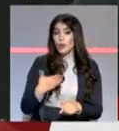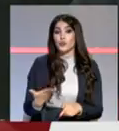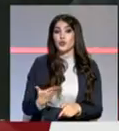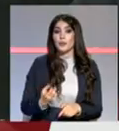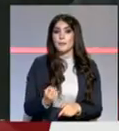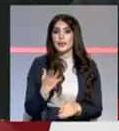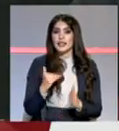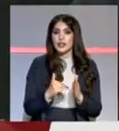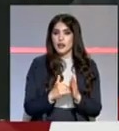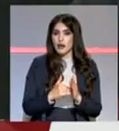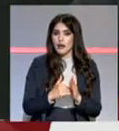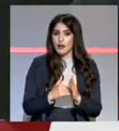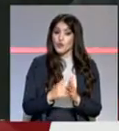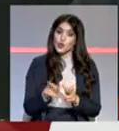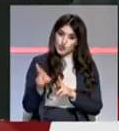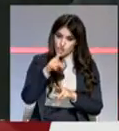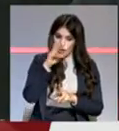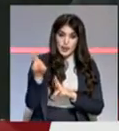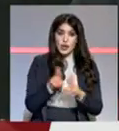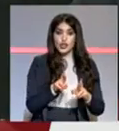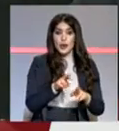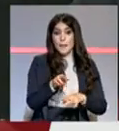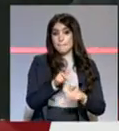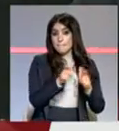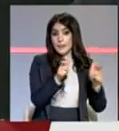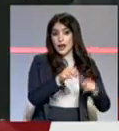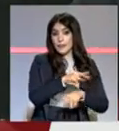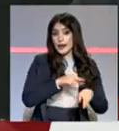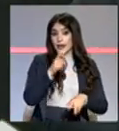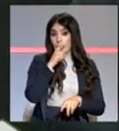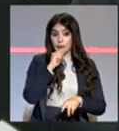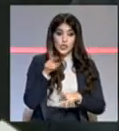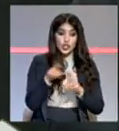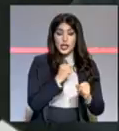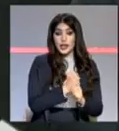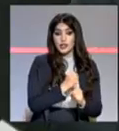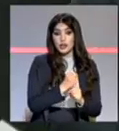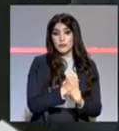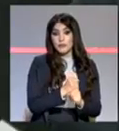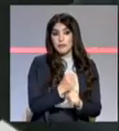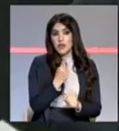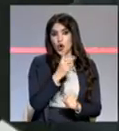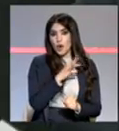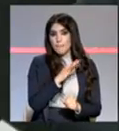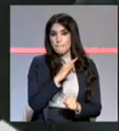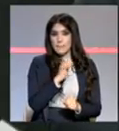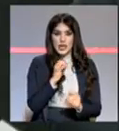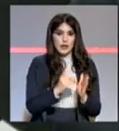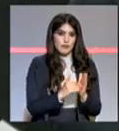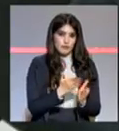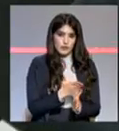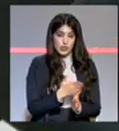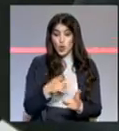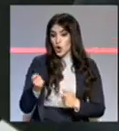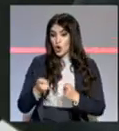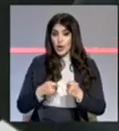200,000، وكي يرجع المعمل يخدم معناها ما نجم يحصلنا كان 140,000، دونك عملنا التوريد مع وزارة المالية والصناعة